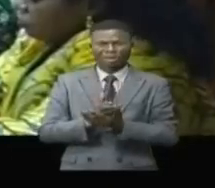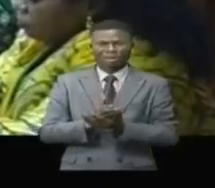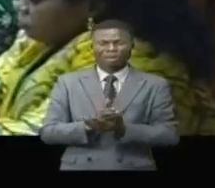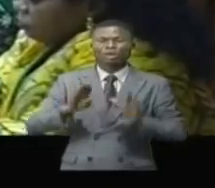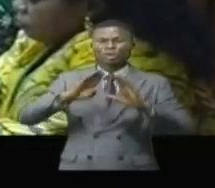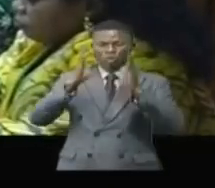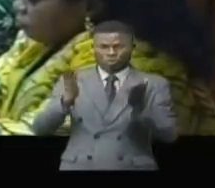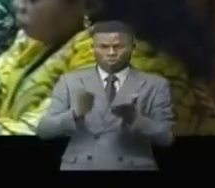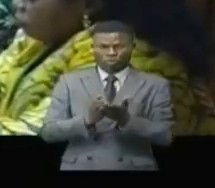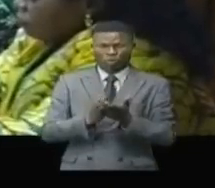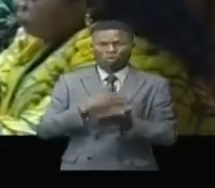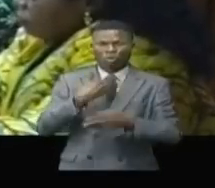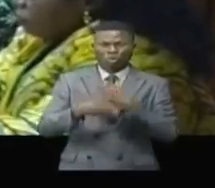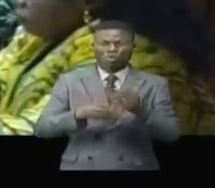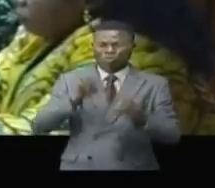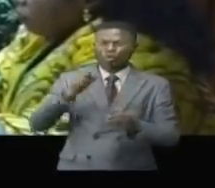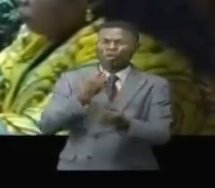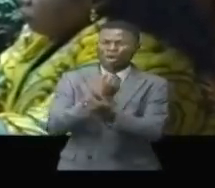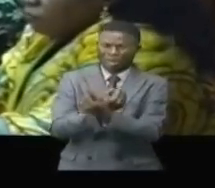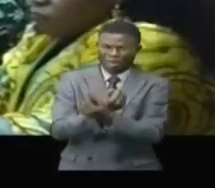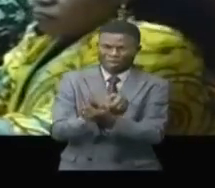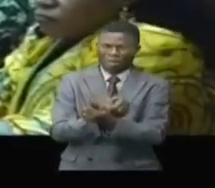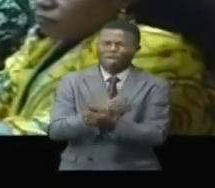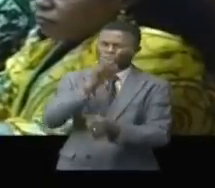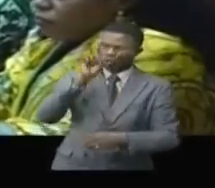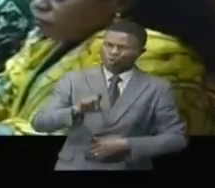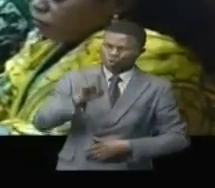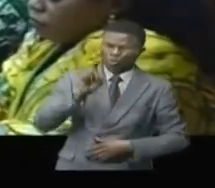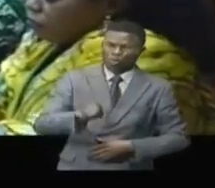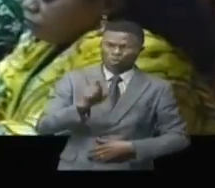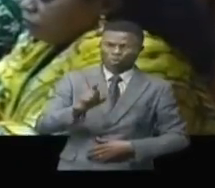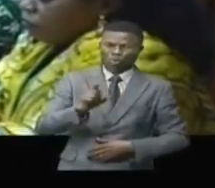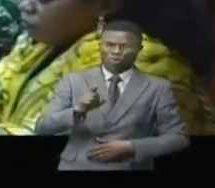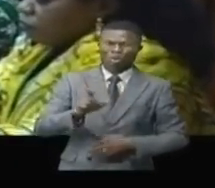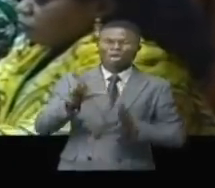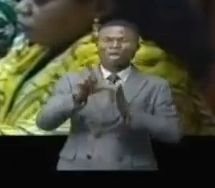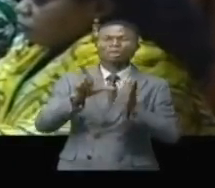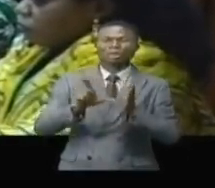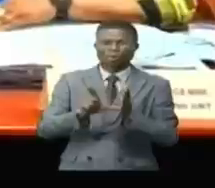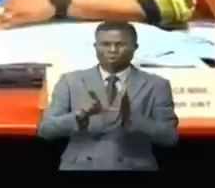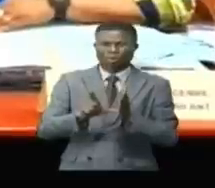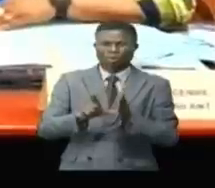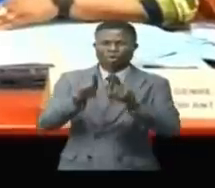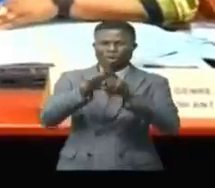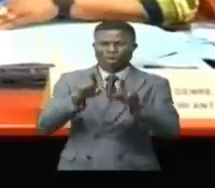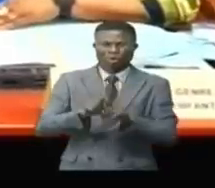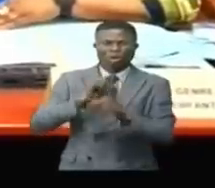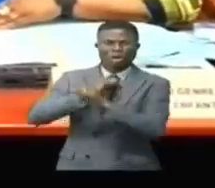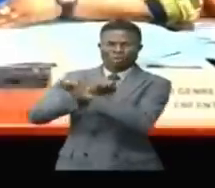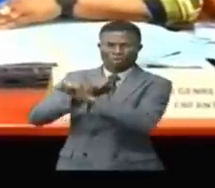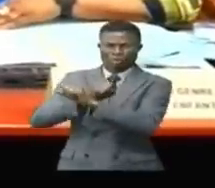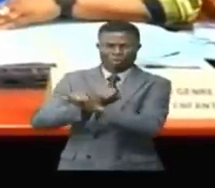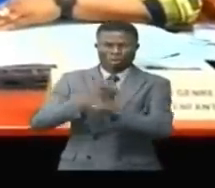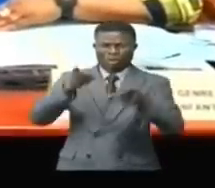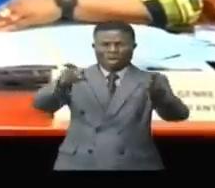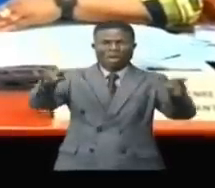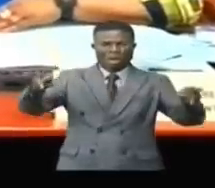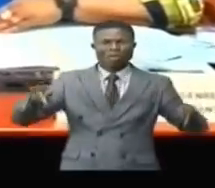est fait de manière à respecter scrupuleusement les prescrits de la loi ainsi que la protection de